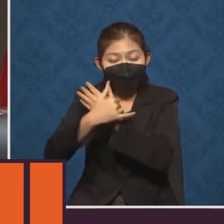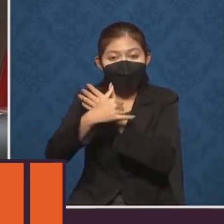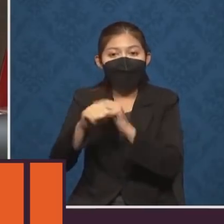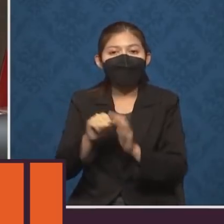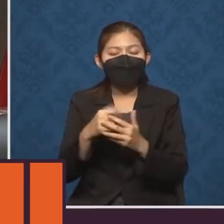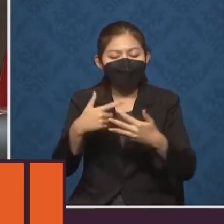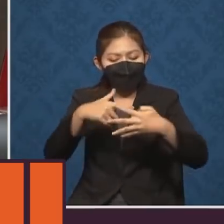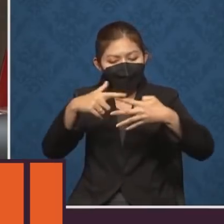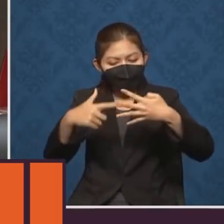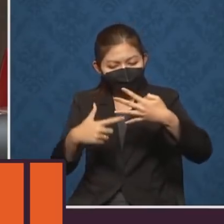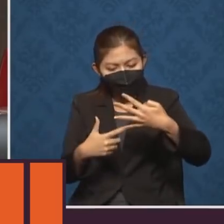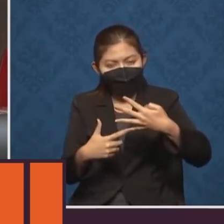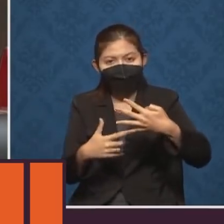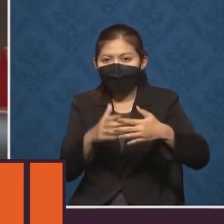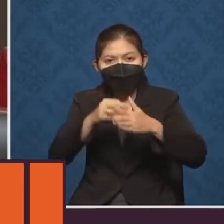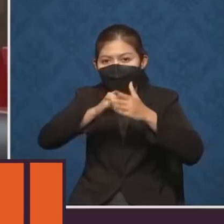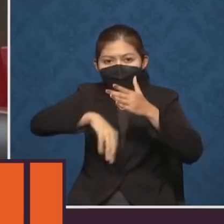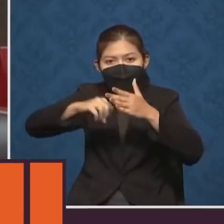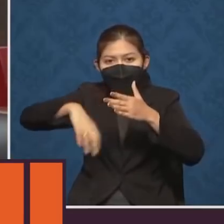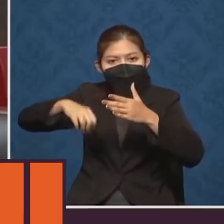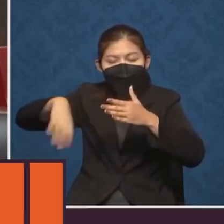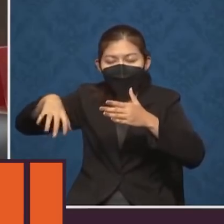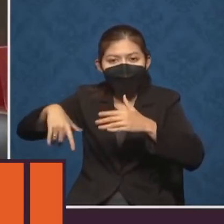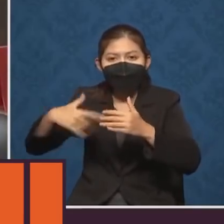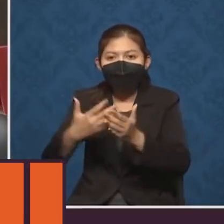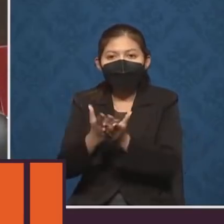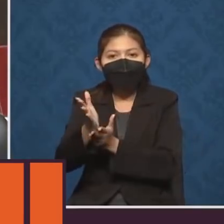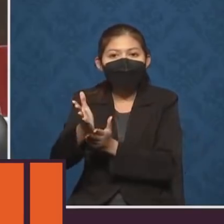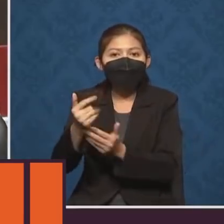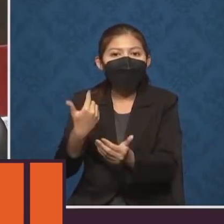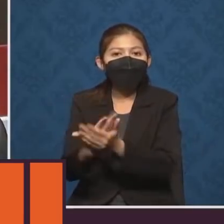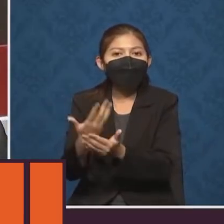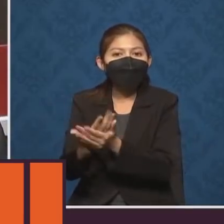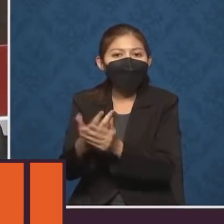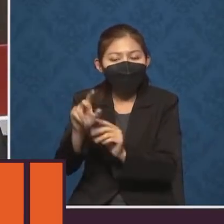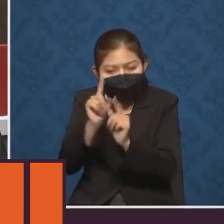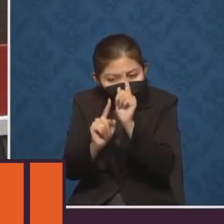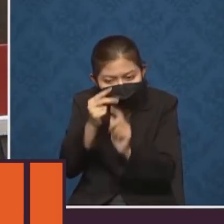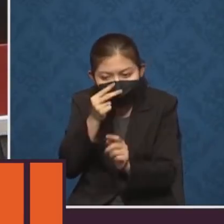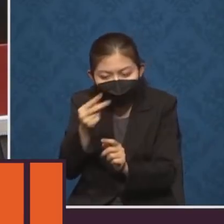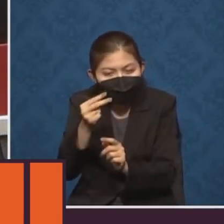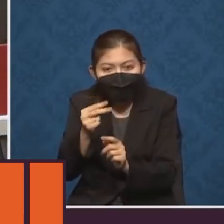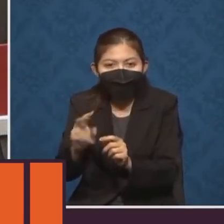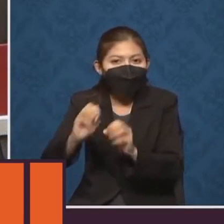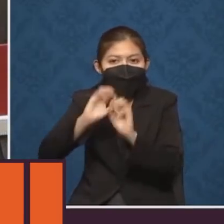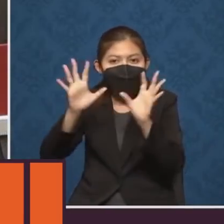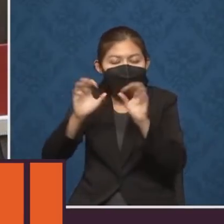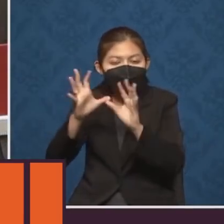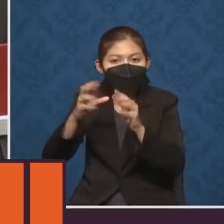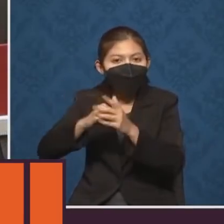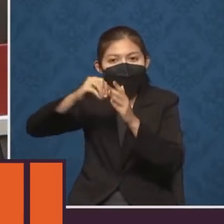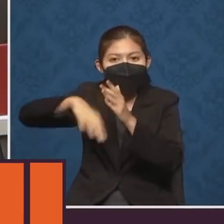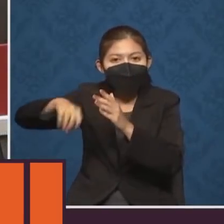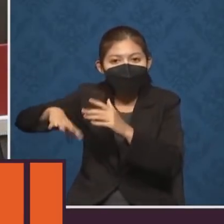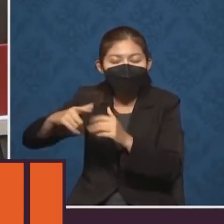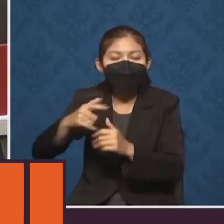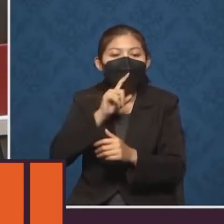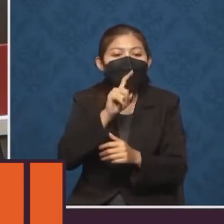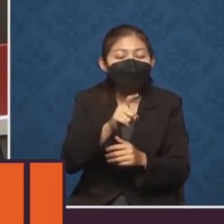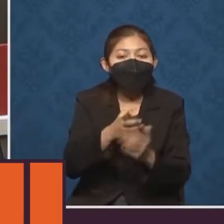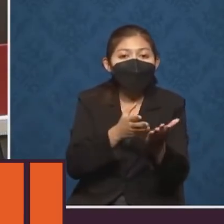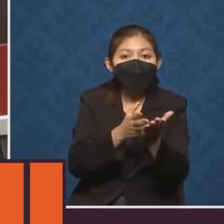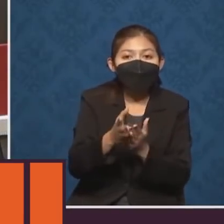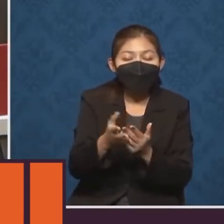นี้ครับสอบตกด้านการเงินทั้งสิ้นผลการประเมินด้านการเงินเข้าไปดูอะไรพระราชทาน